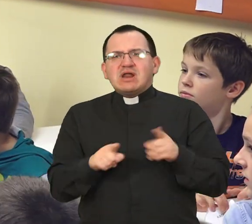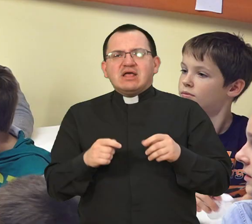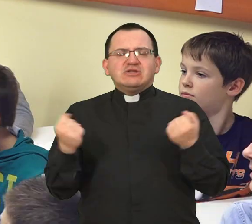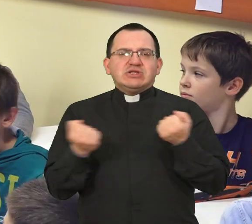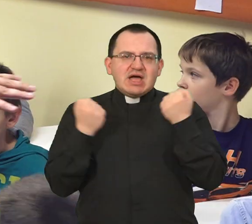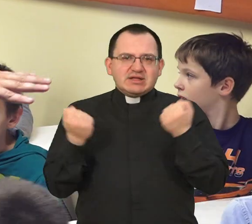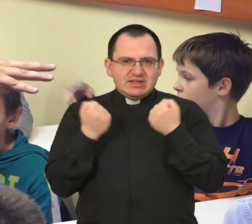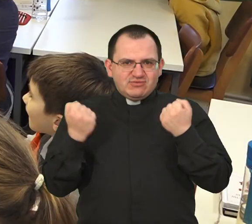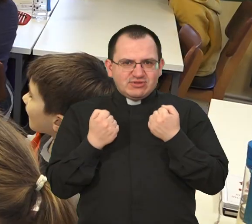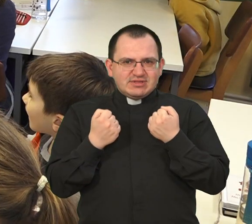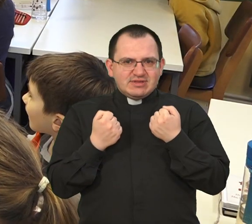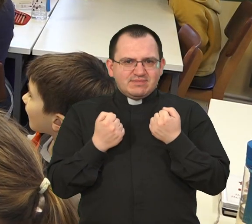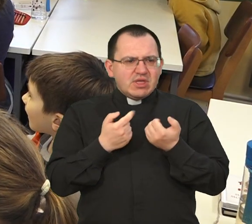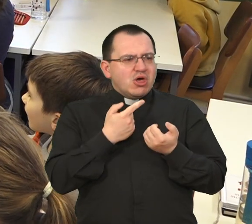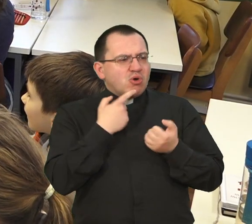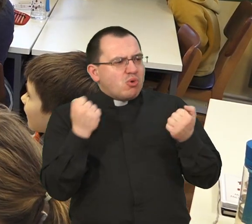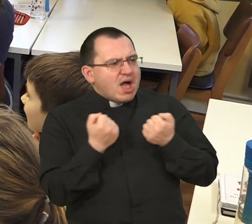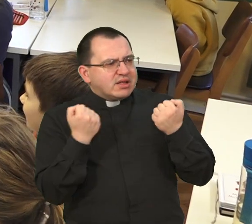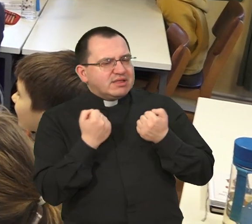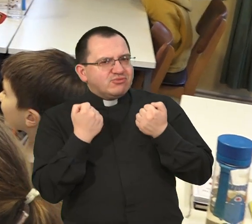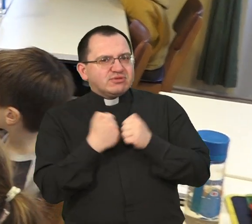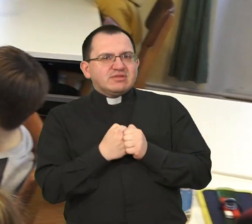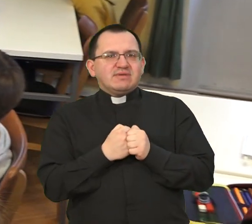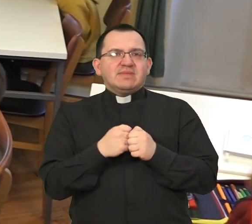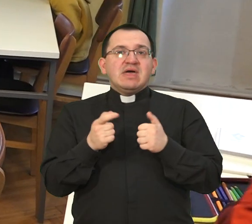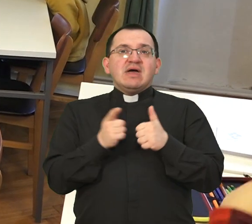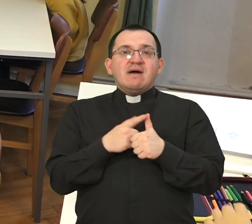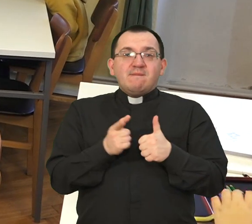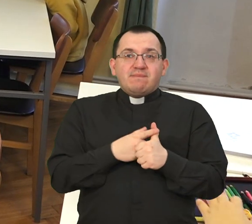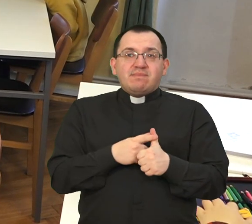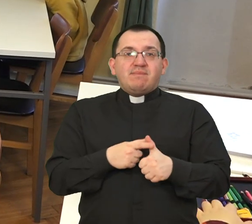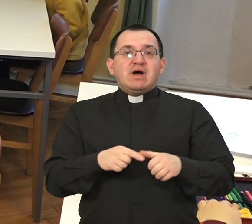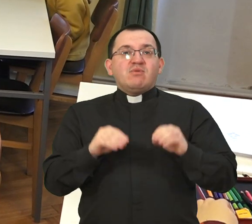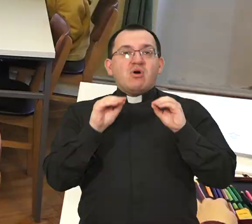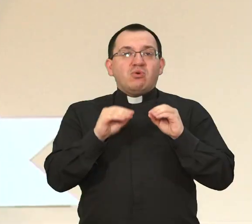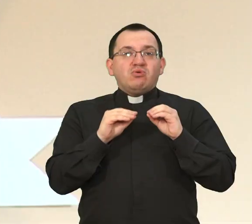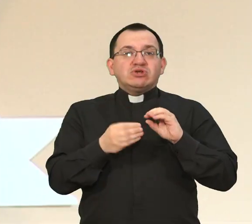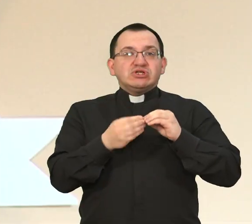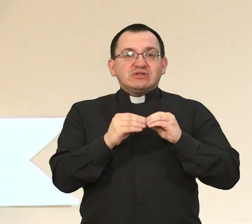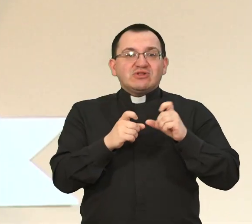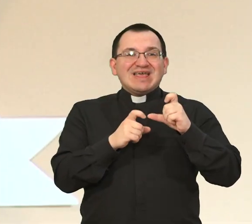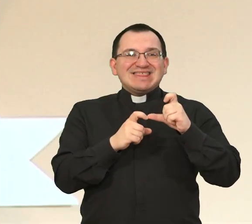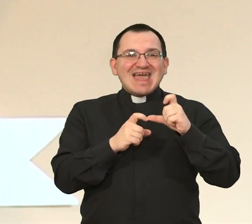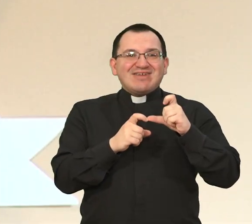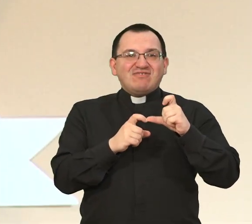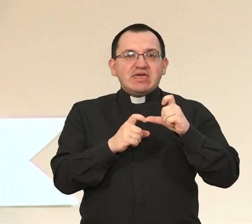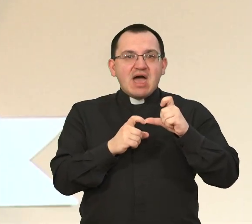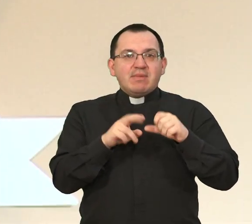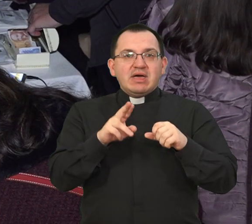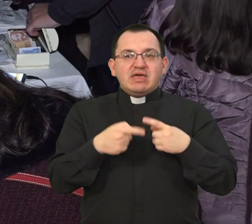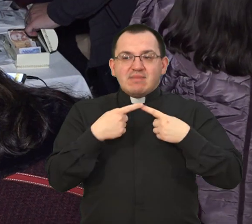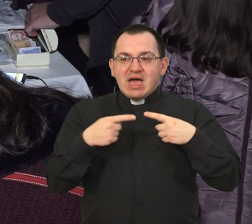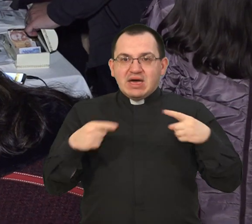izvan nastavnih aktivnosti. Koje su to aktivnosti? To su prije svega učenička zadruga Servijam koja ima